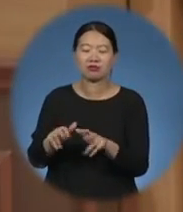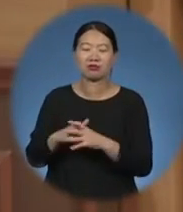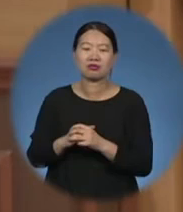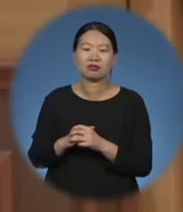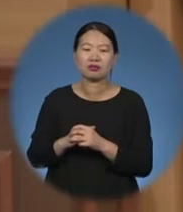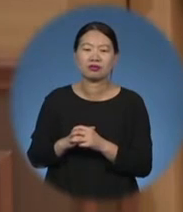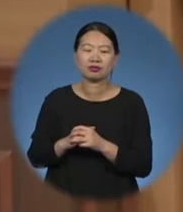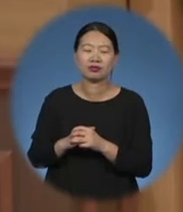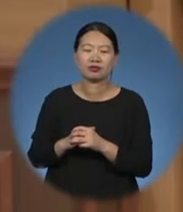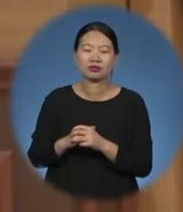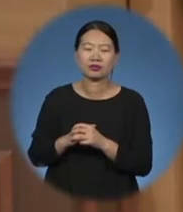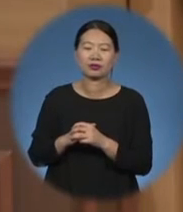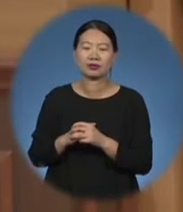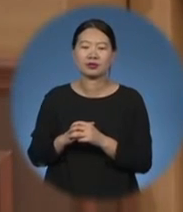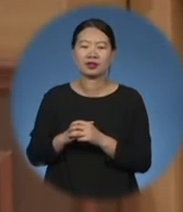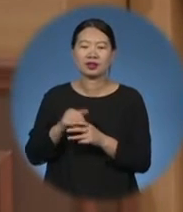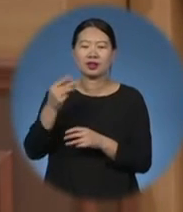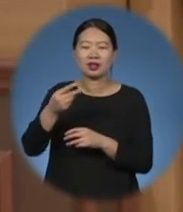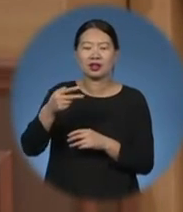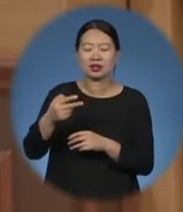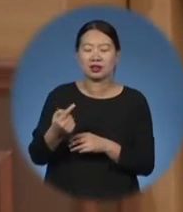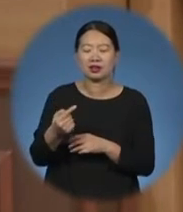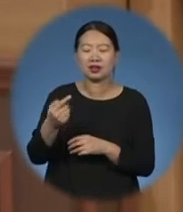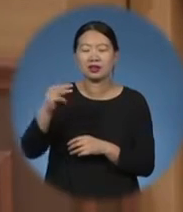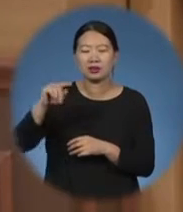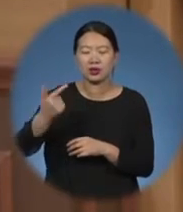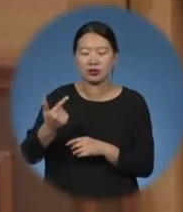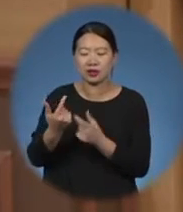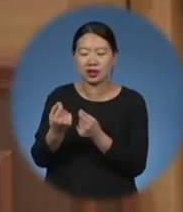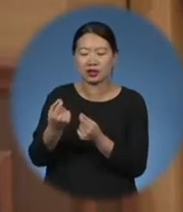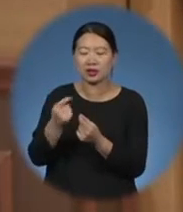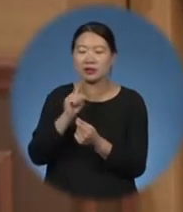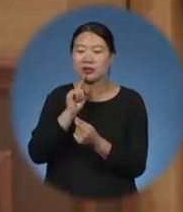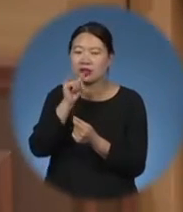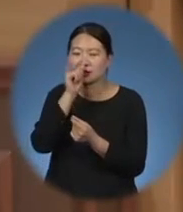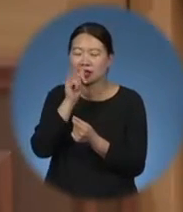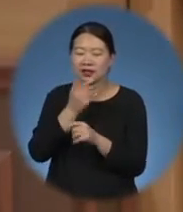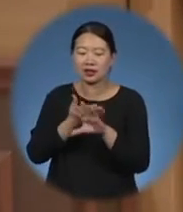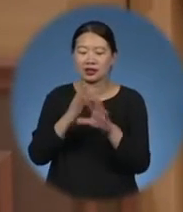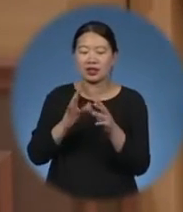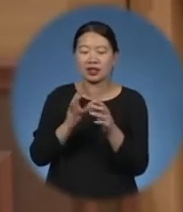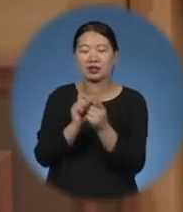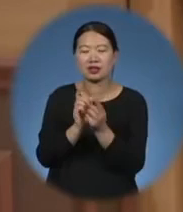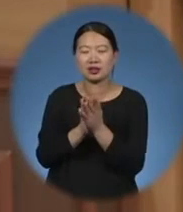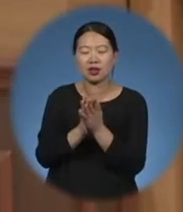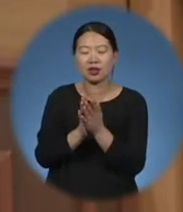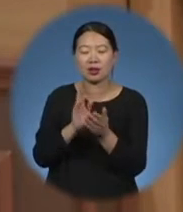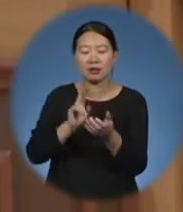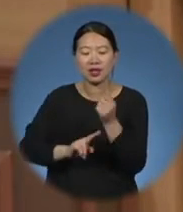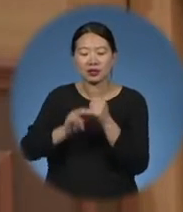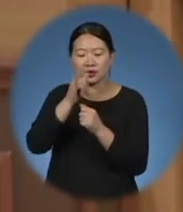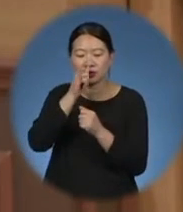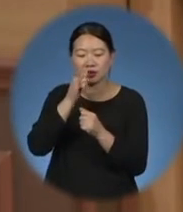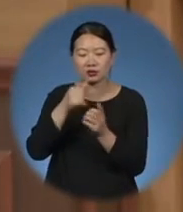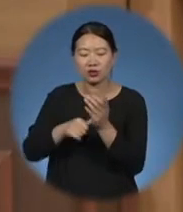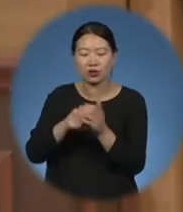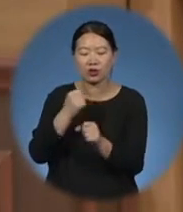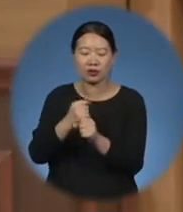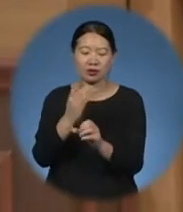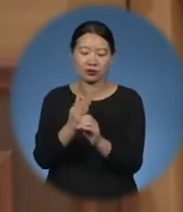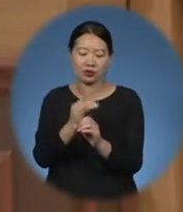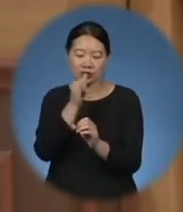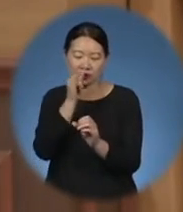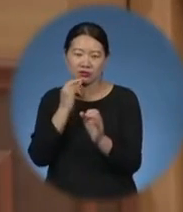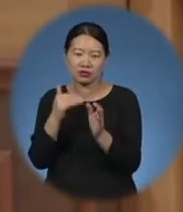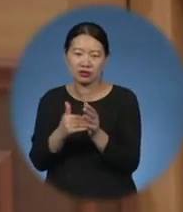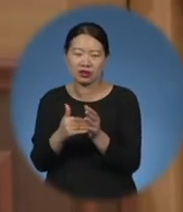드론 이야기를 했습니다만 드론 같은 경우에는 외국에는 다 실질적으로 상용화할 수 있는 부분들이 많이 개발되었지만 우리는 지금 개발 단계에 있거든요. 그렇죠.